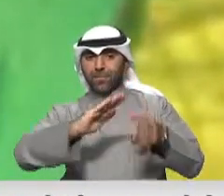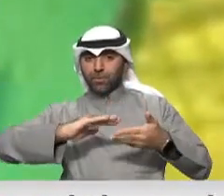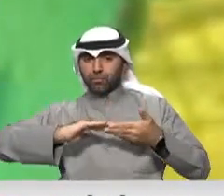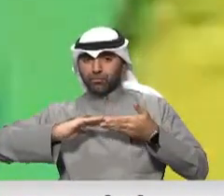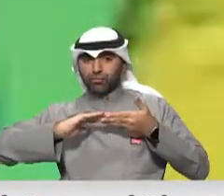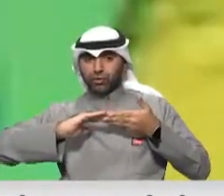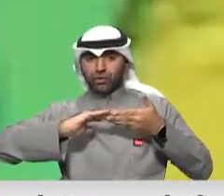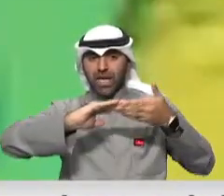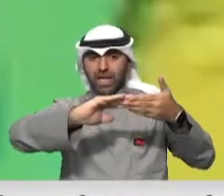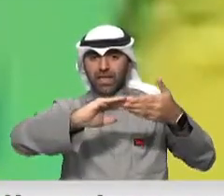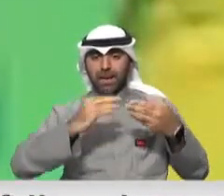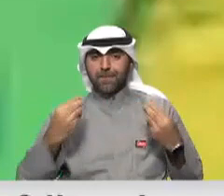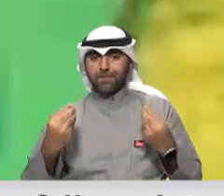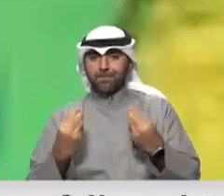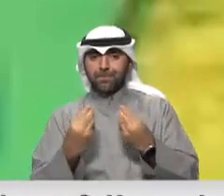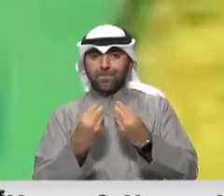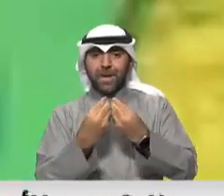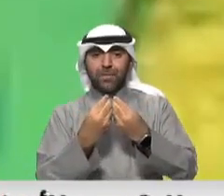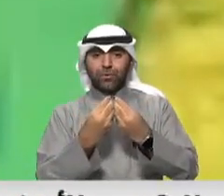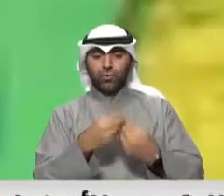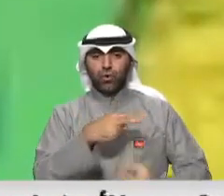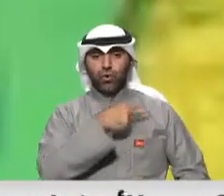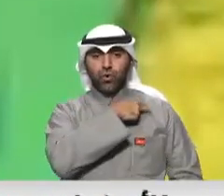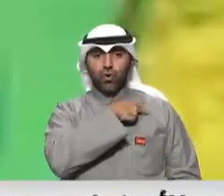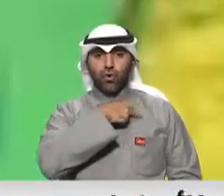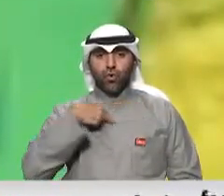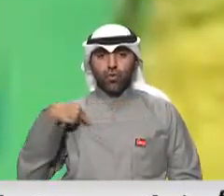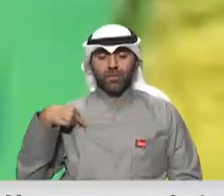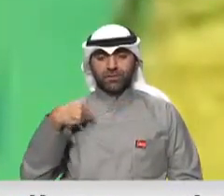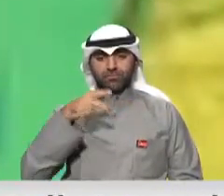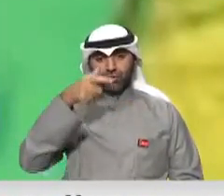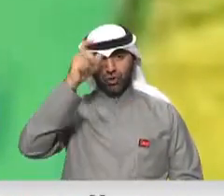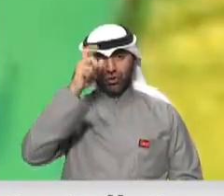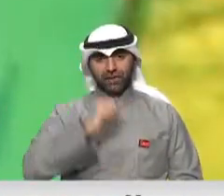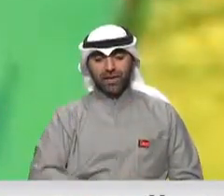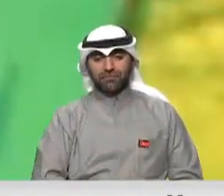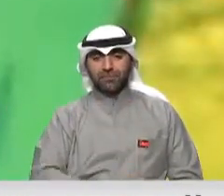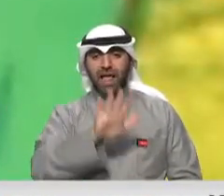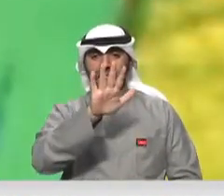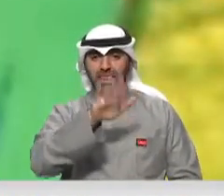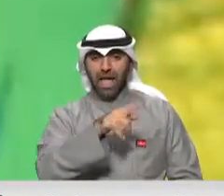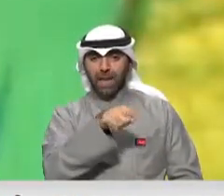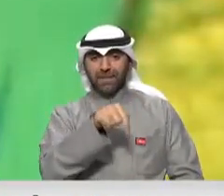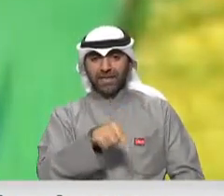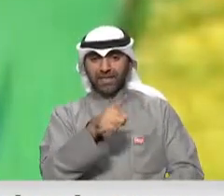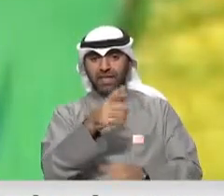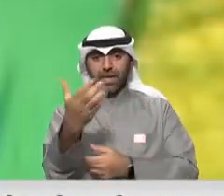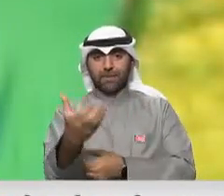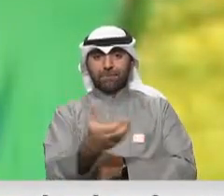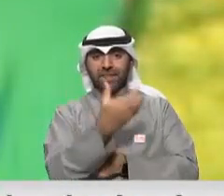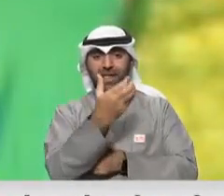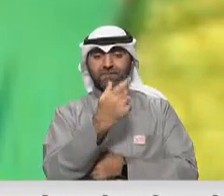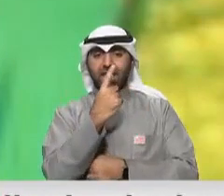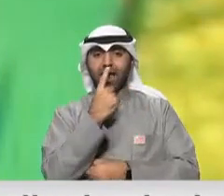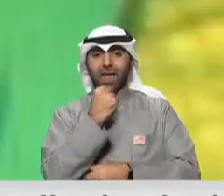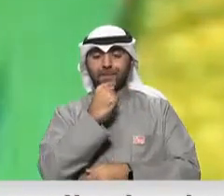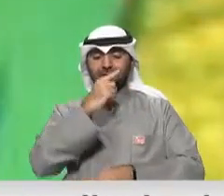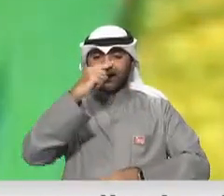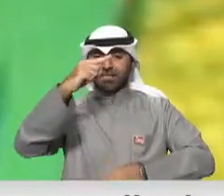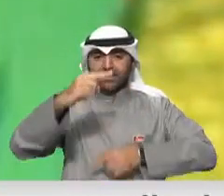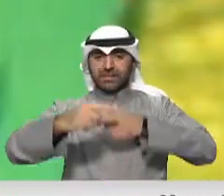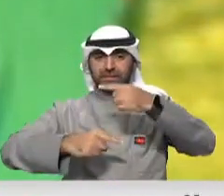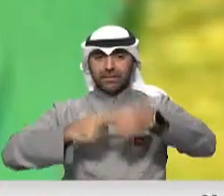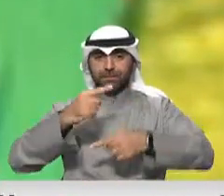وإنقاذ ما يمكن إنقاذه من هذا الفريق، وتوجهنا، ممكن هذا هو اليوم الرابع لنا في مدينة